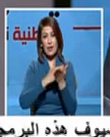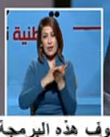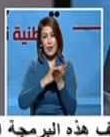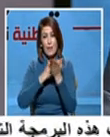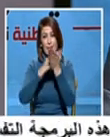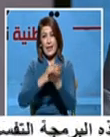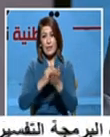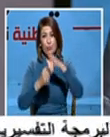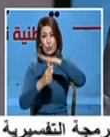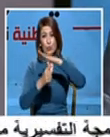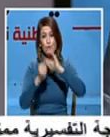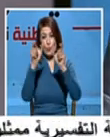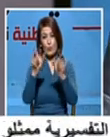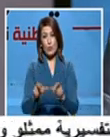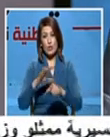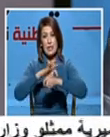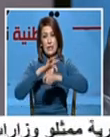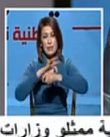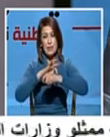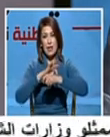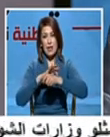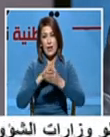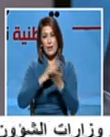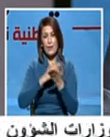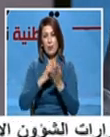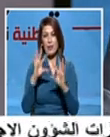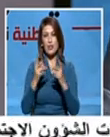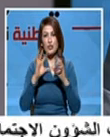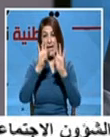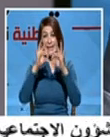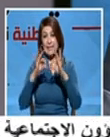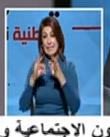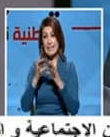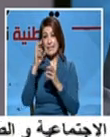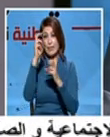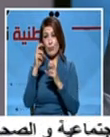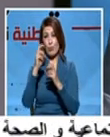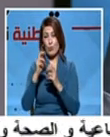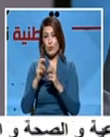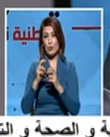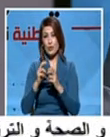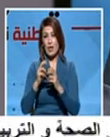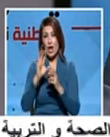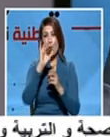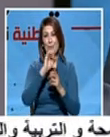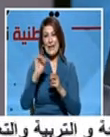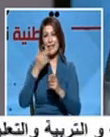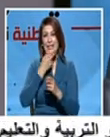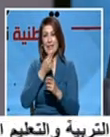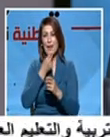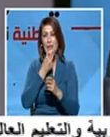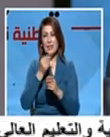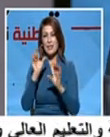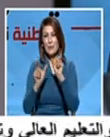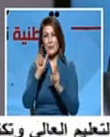يلزمهمش يقصوا عليهم. عندك الكورتيزون ا بتيت دوز جوسكا 10 ملي غرام، وعندك البلاكينين يلزم يقعدوا ياخذوا فيه. لكن